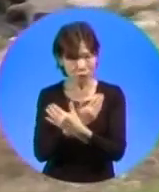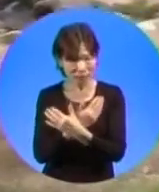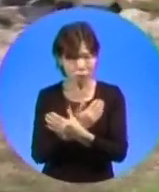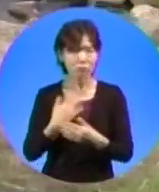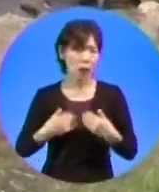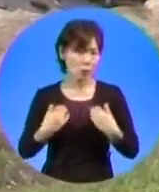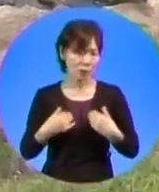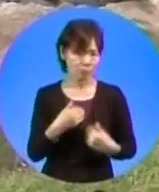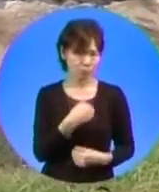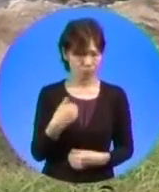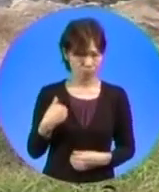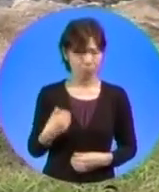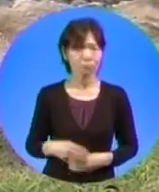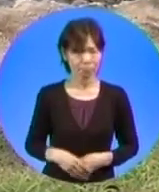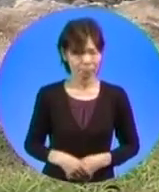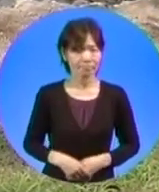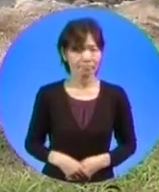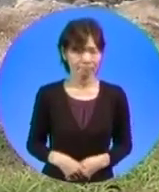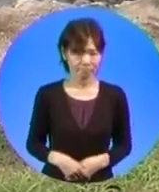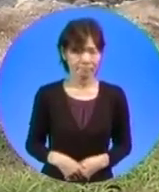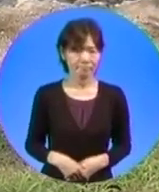ます。